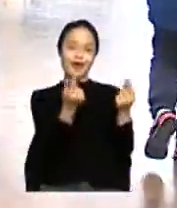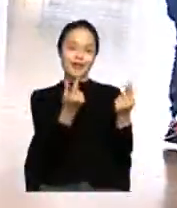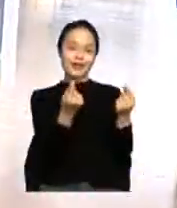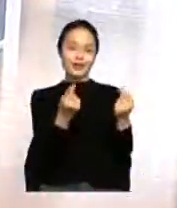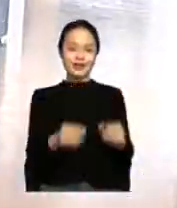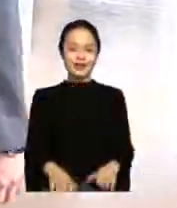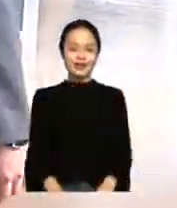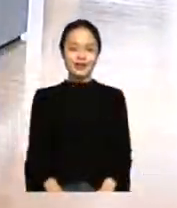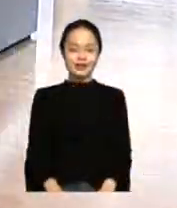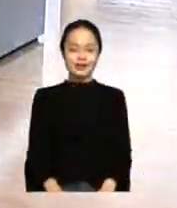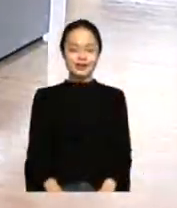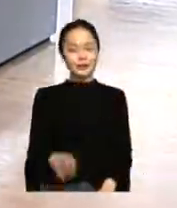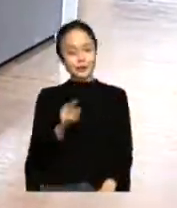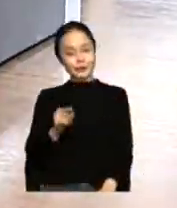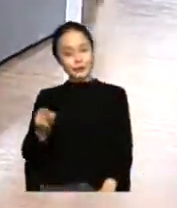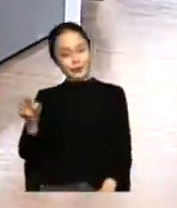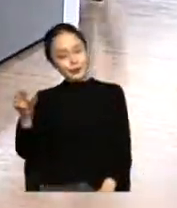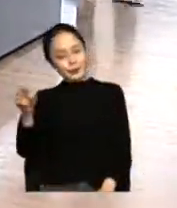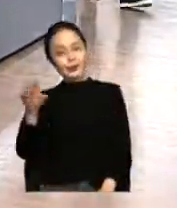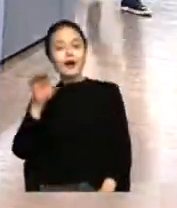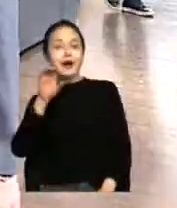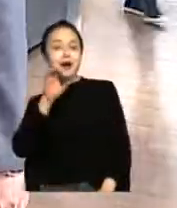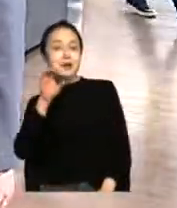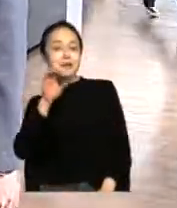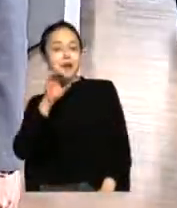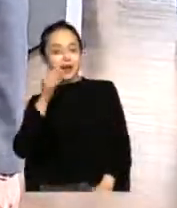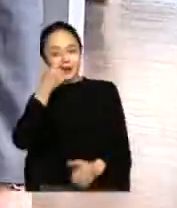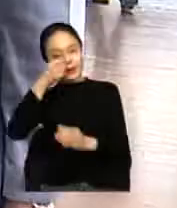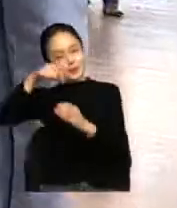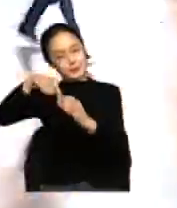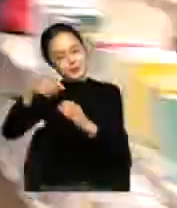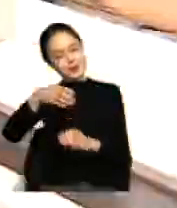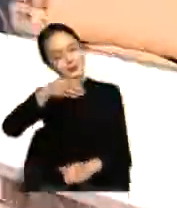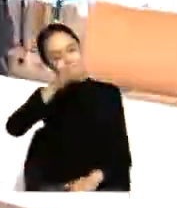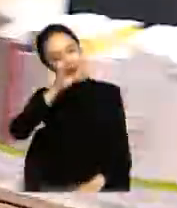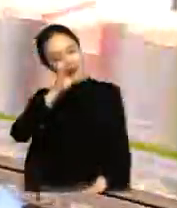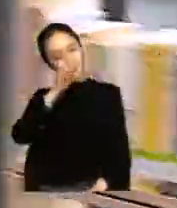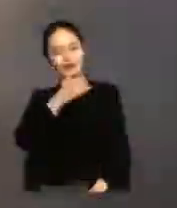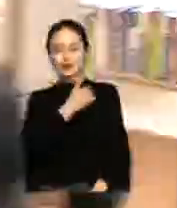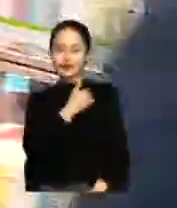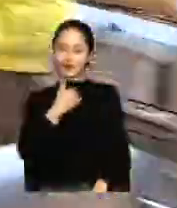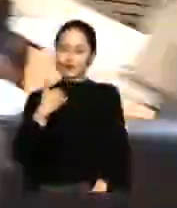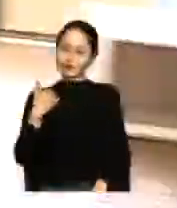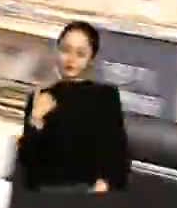모퉁이를 돌면 이렇게 커피 한 잔을 여유를 즐길 수 있는 카페도 있습니다.